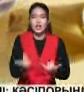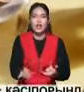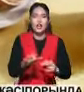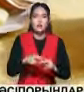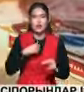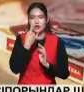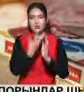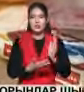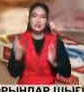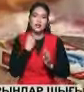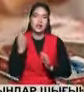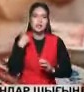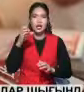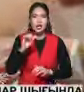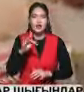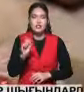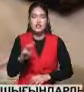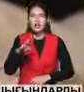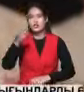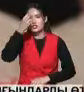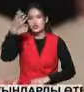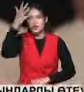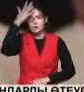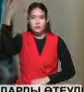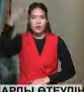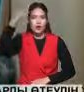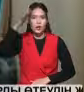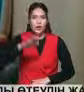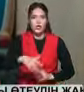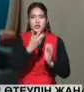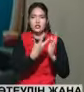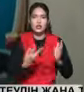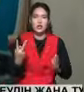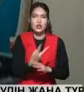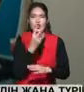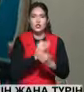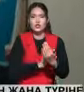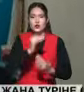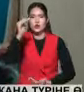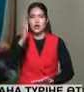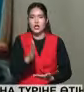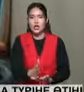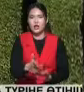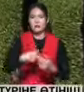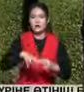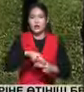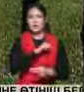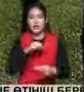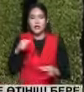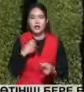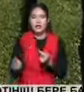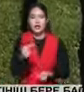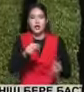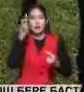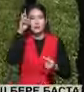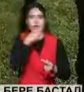көрсеткіш Англия, Австралия, Канада, Жапония, Америка мемлекеттерінен 2 есе жоғары. Керісінше шайды ең көп өндіретін